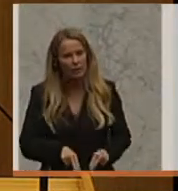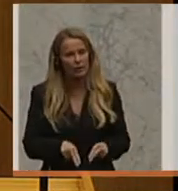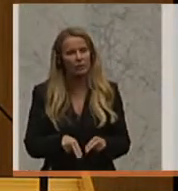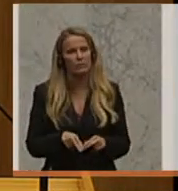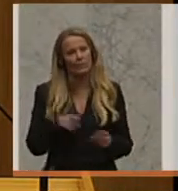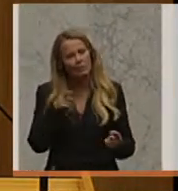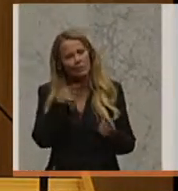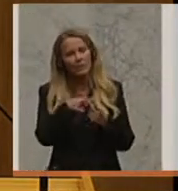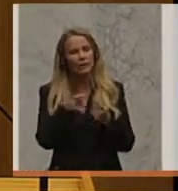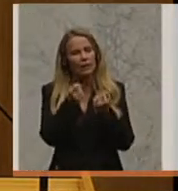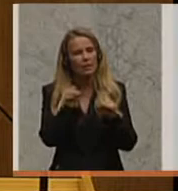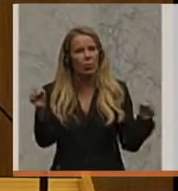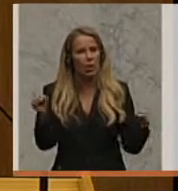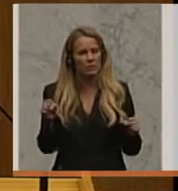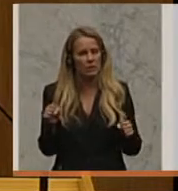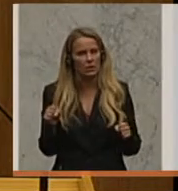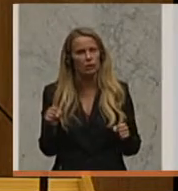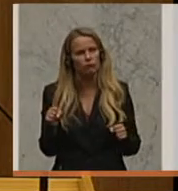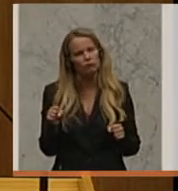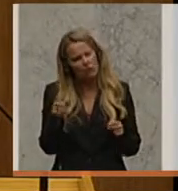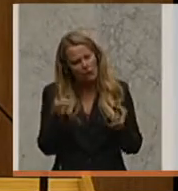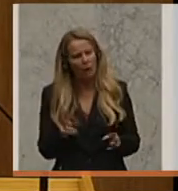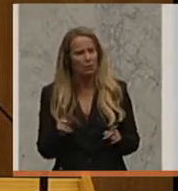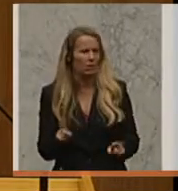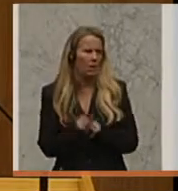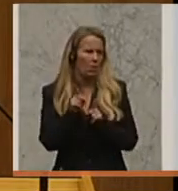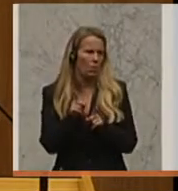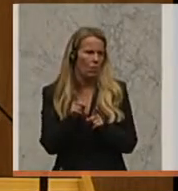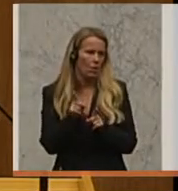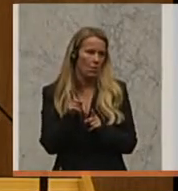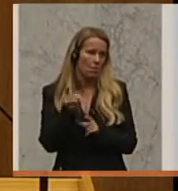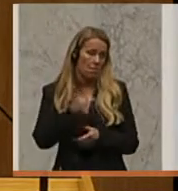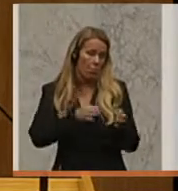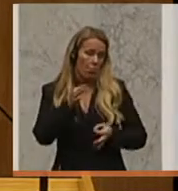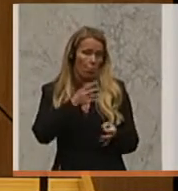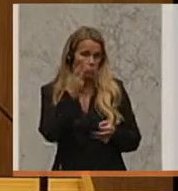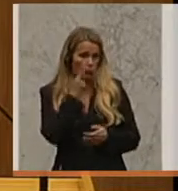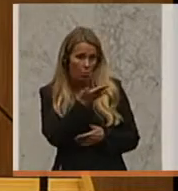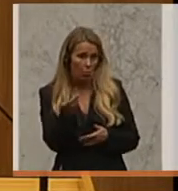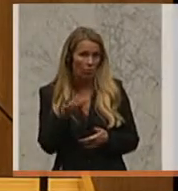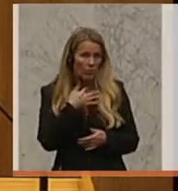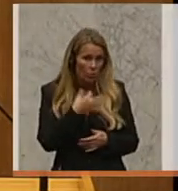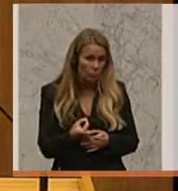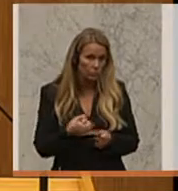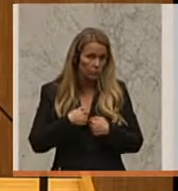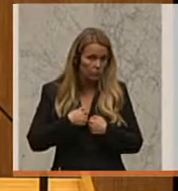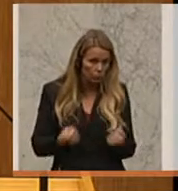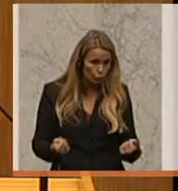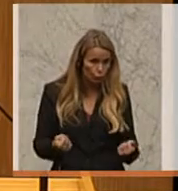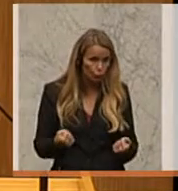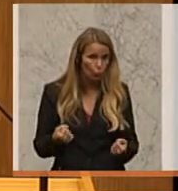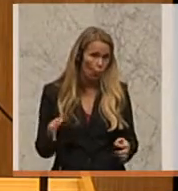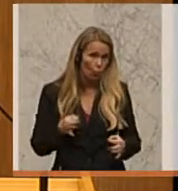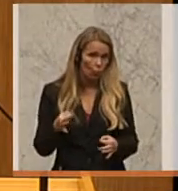direkten Demokratie. Und hier könnte man auch gleich eine Nagelprobe machen, wenn man die Lust hat, den Mut hat, die Zivilcourage